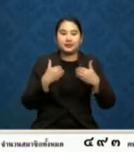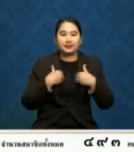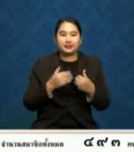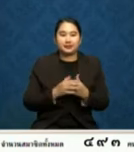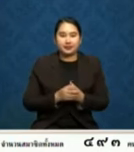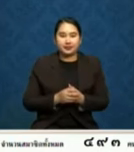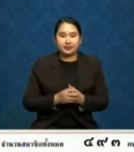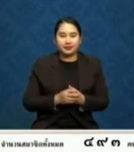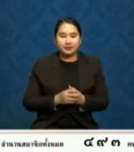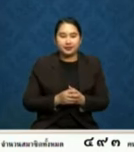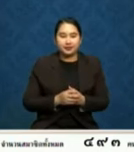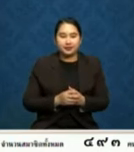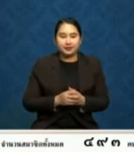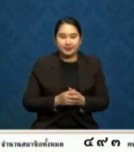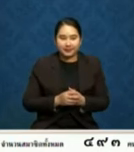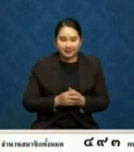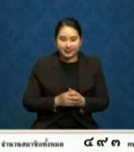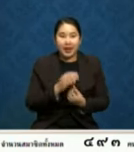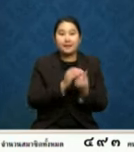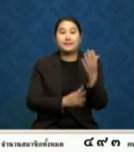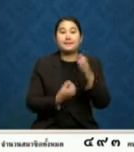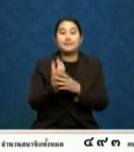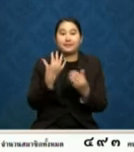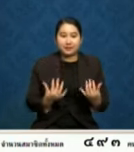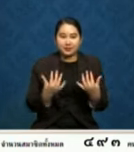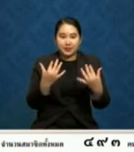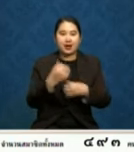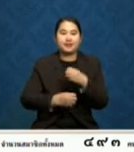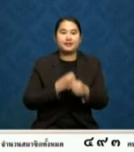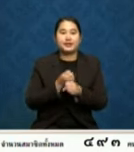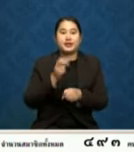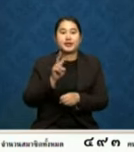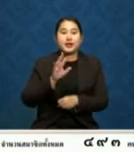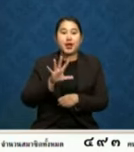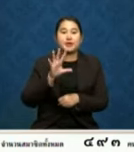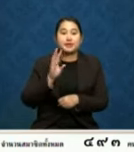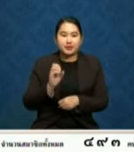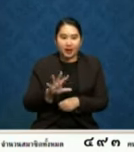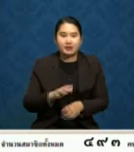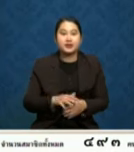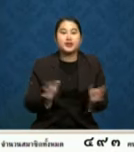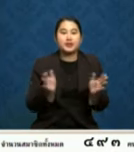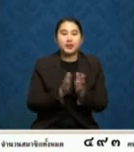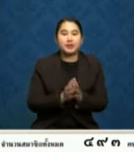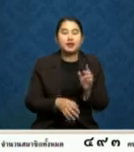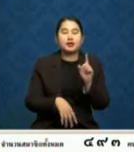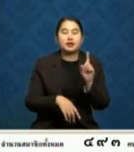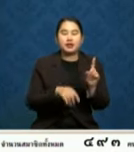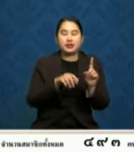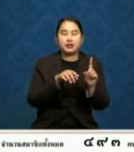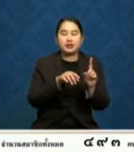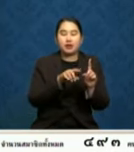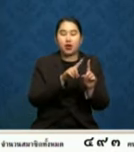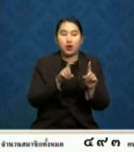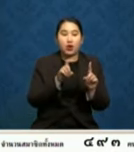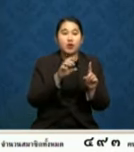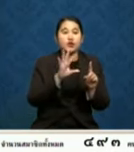ครับณปี 2565จำนวน 100 2,